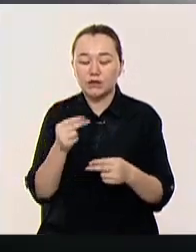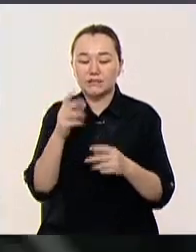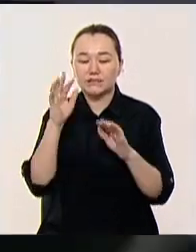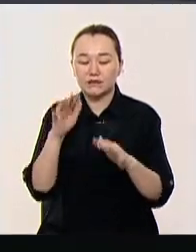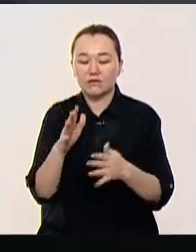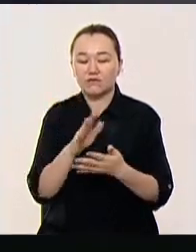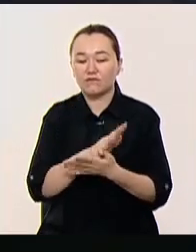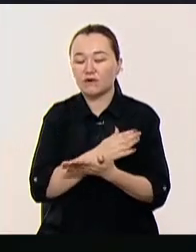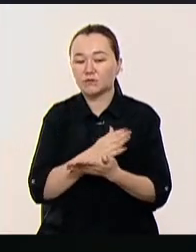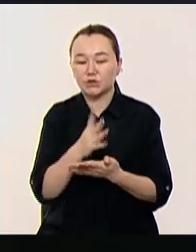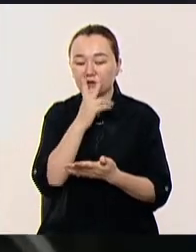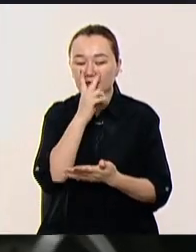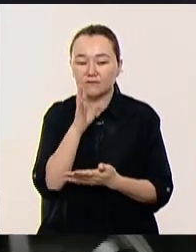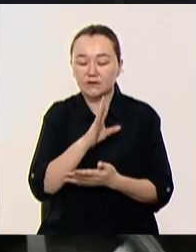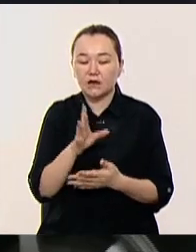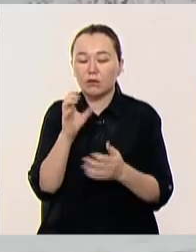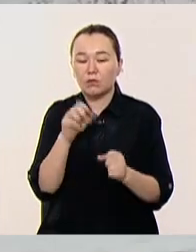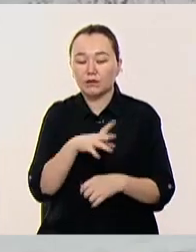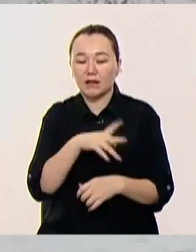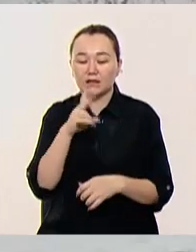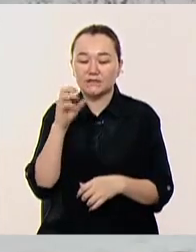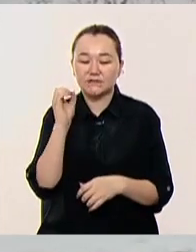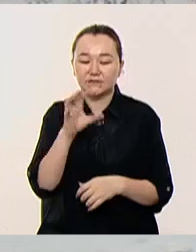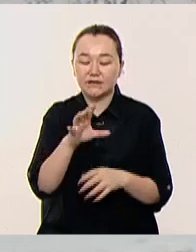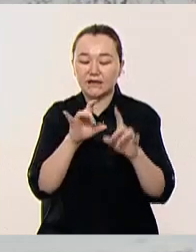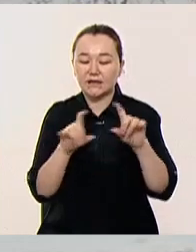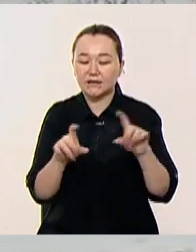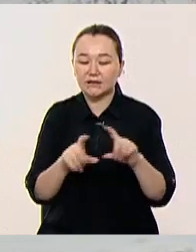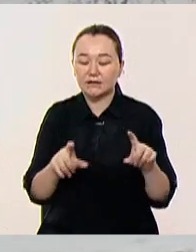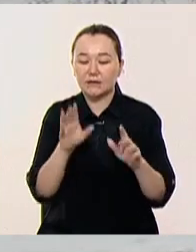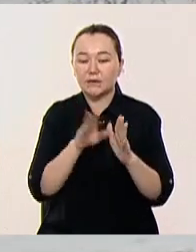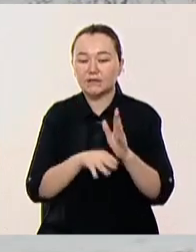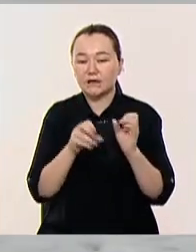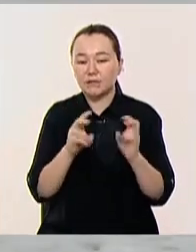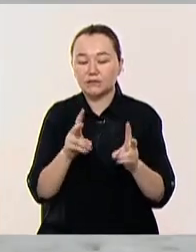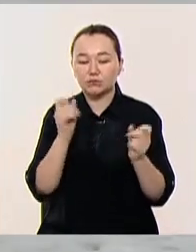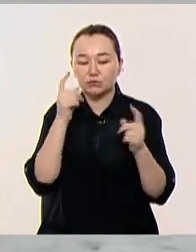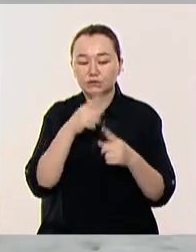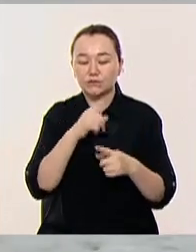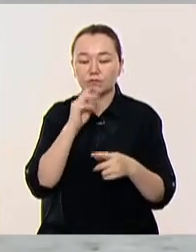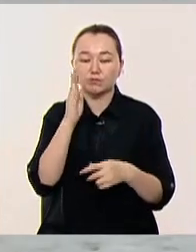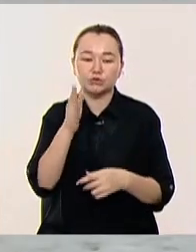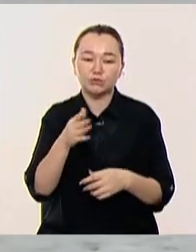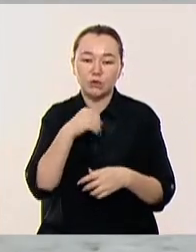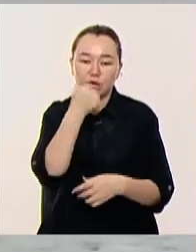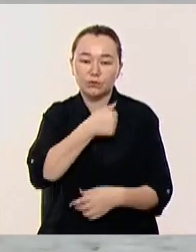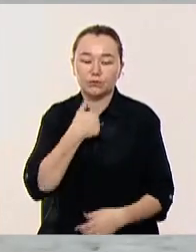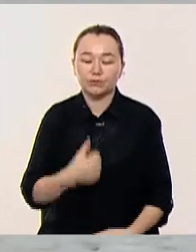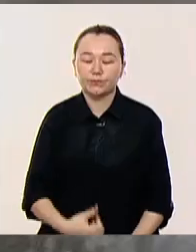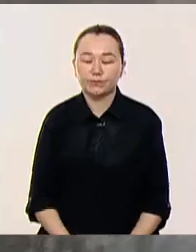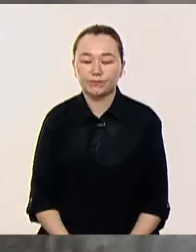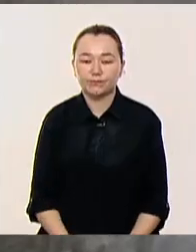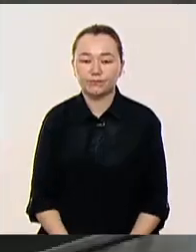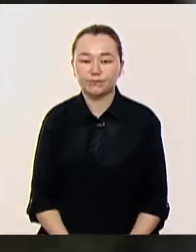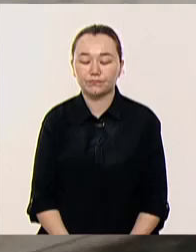стало вообще не видно. А смогут ли светоотражающие ленты сделать переход безопасным, узнаем в будущем году. Нина